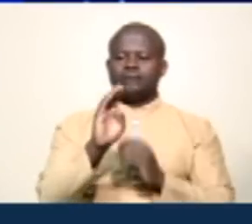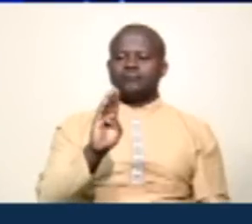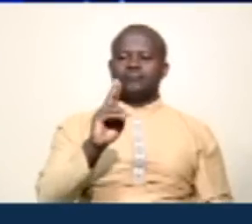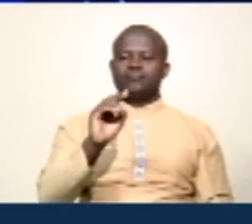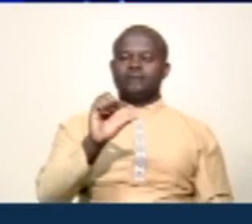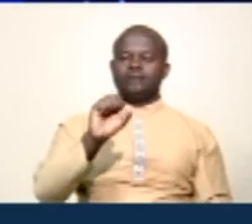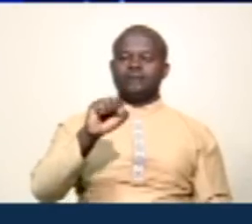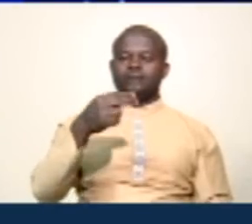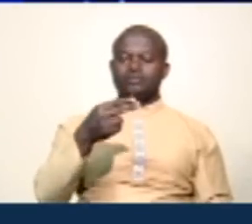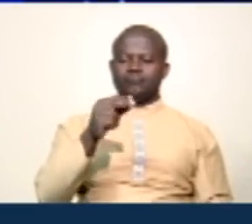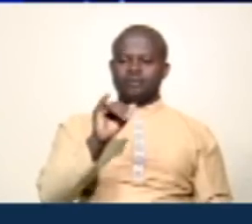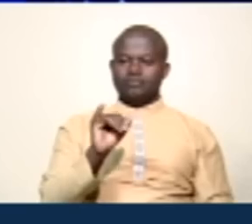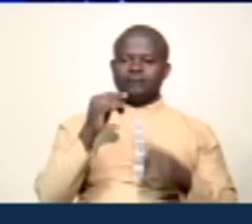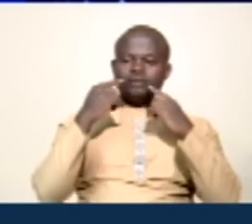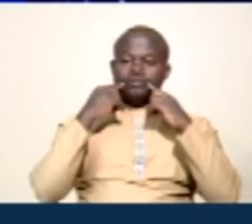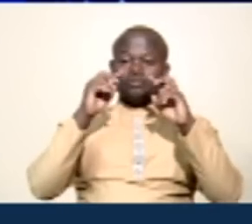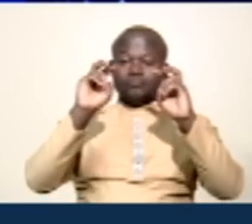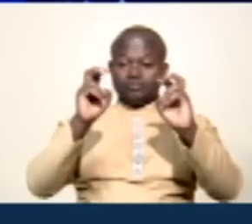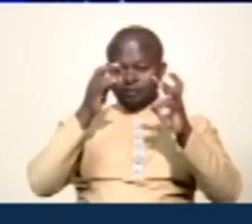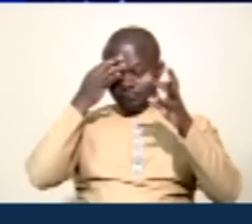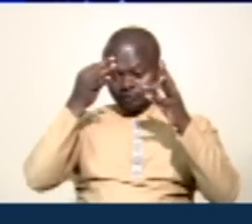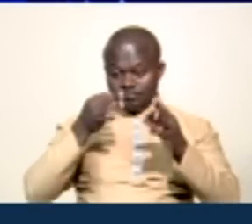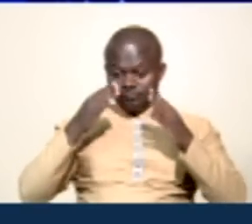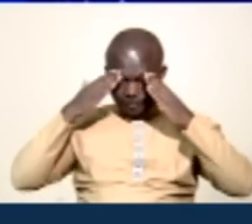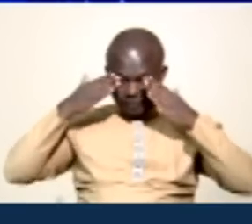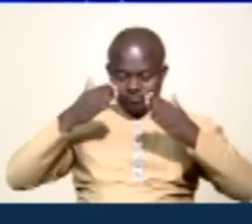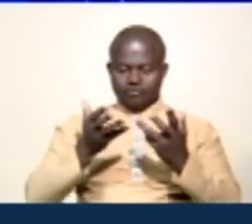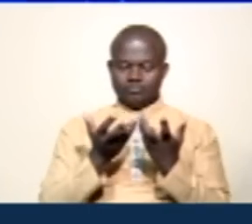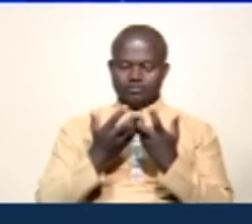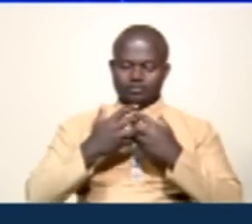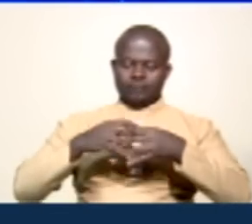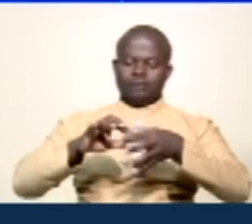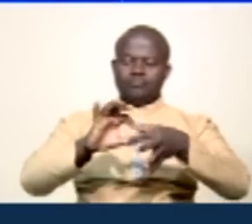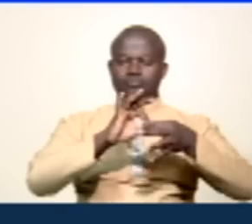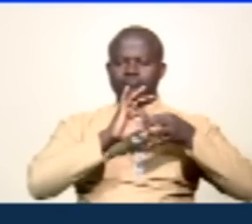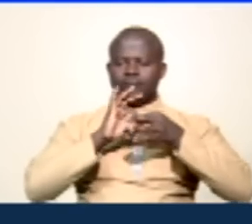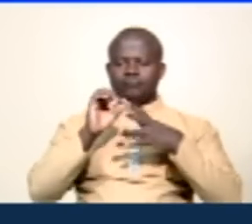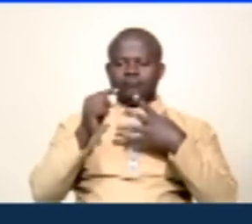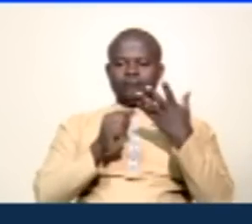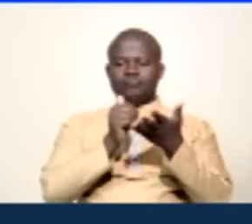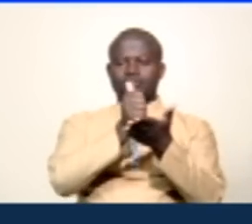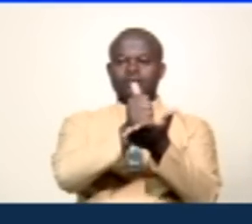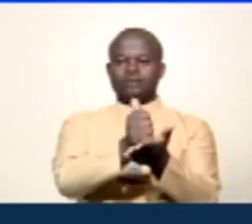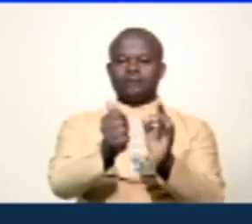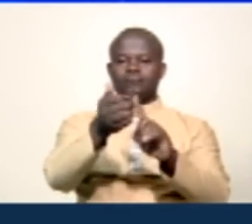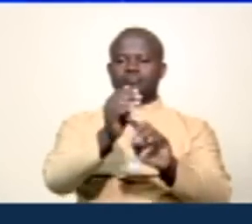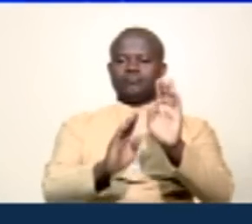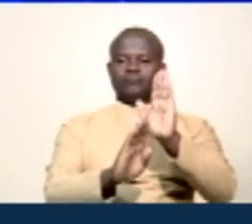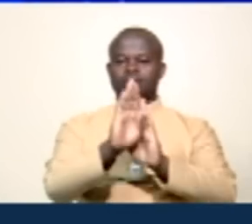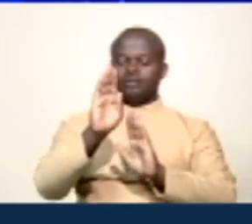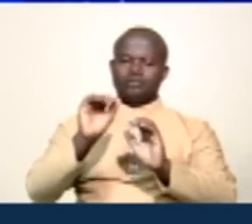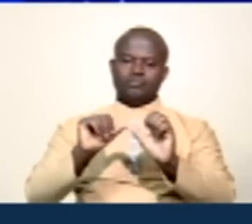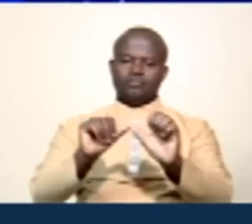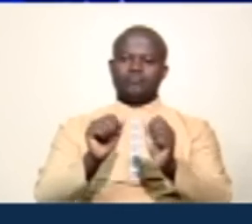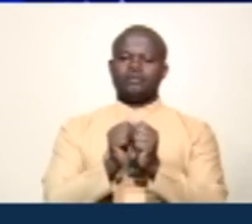Bugeshi aho mu karere ka Rubavu bavuga ko biyemeje kwimakaza ubumwe n'ubwiyunge. Ibi bikaba bibafasha no kugera ku iterambere